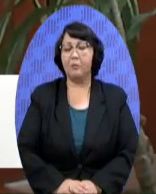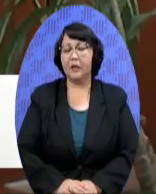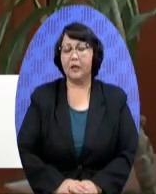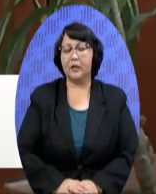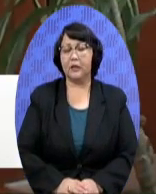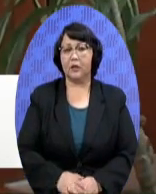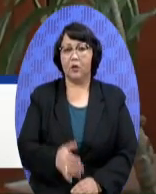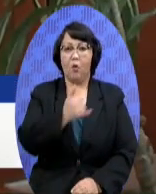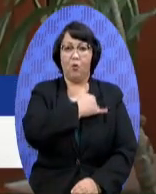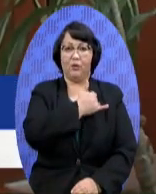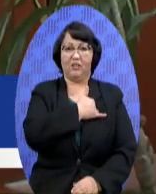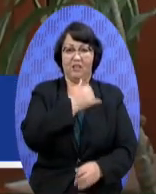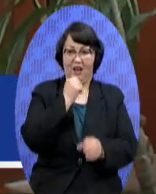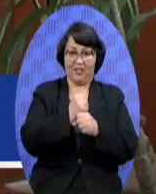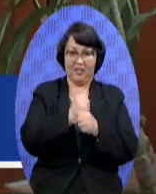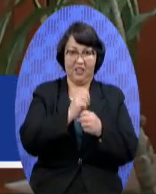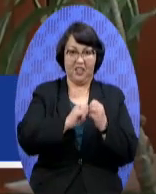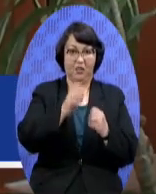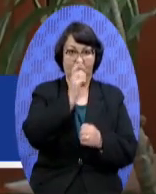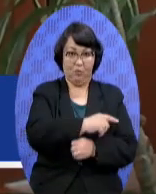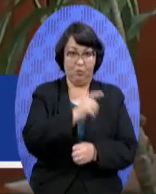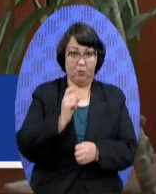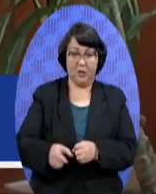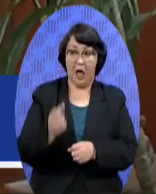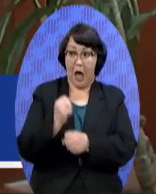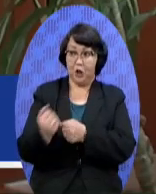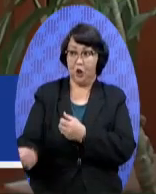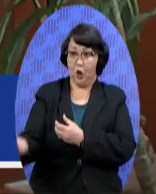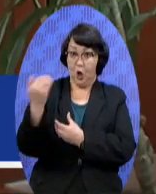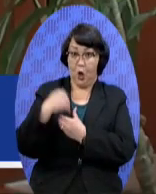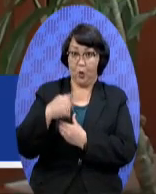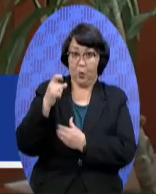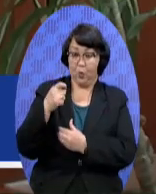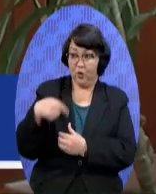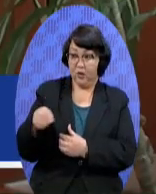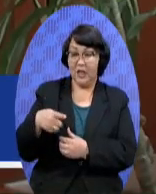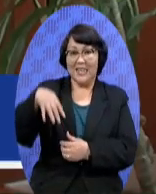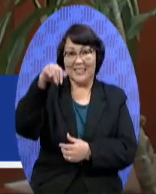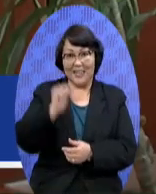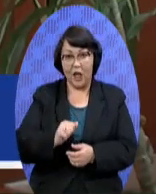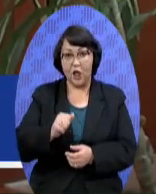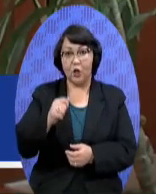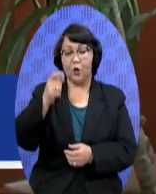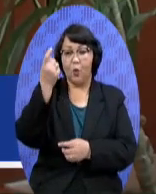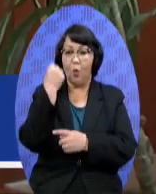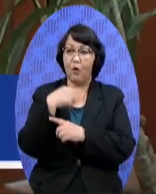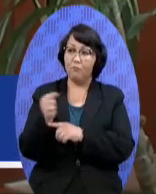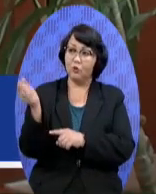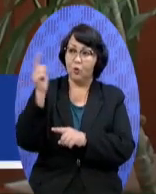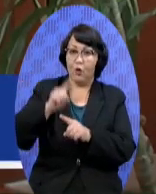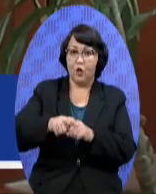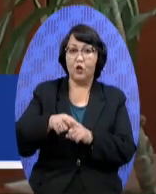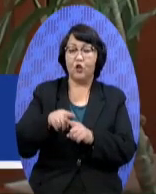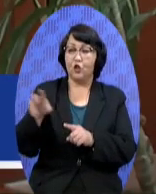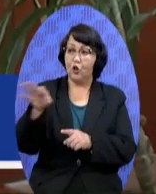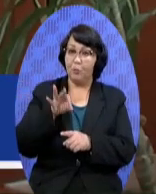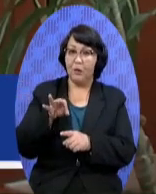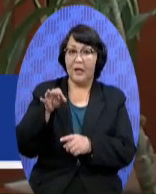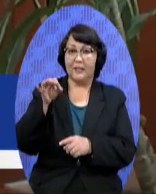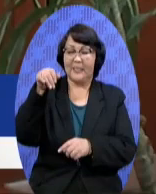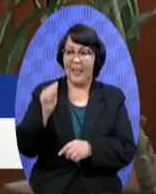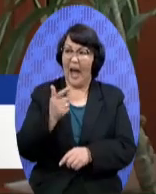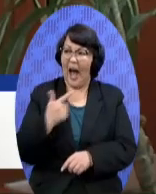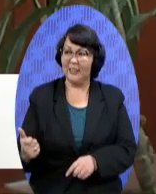Ялангуяа нүдэрт галбан тушаалын хүмүүс нь цалин, хөлс, урамшуулал, томилгоо ч юм уу тийм ээ нэмэх юм уу хасна